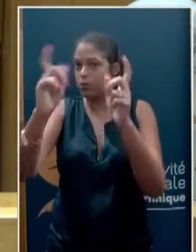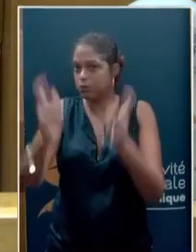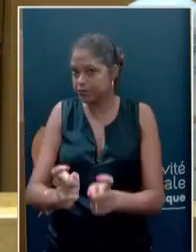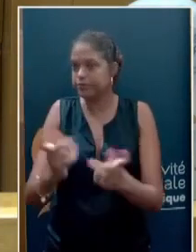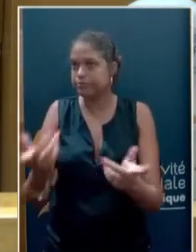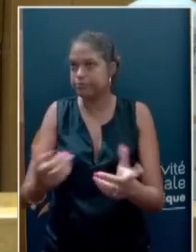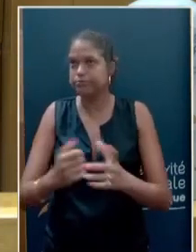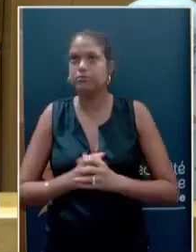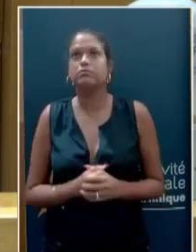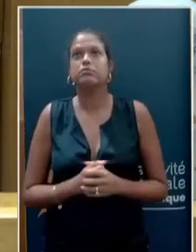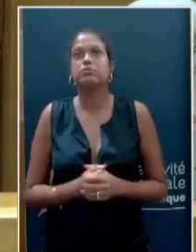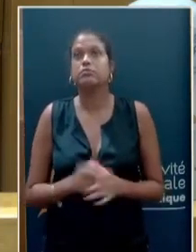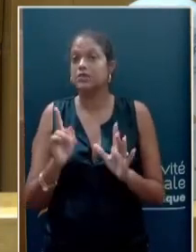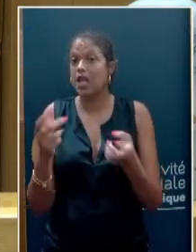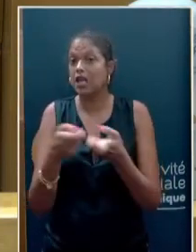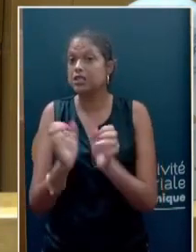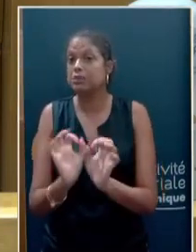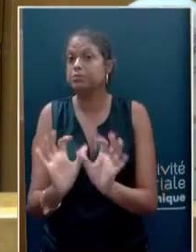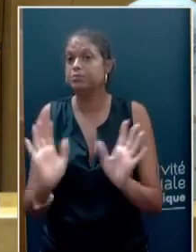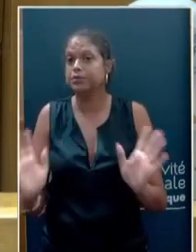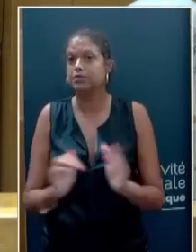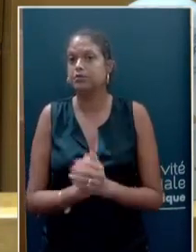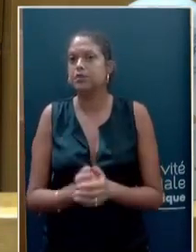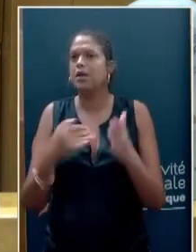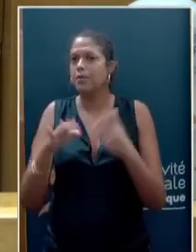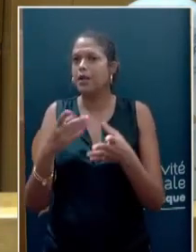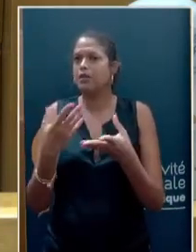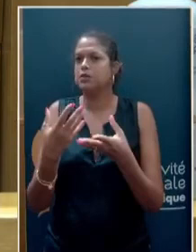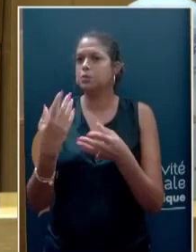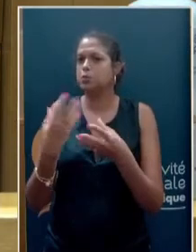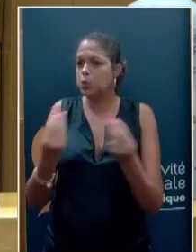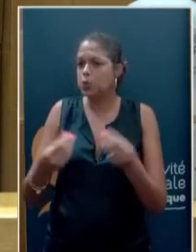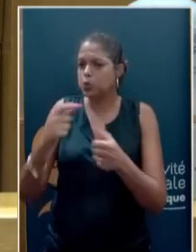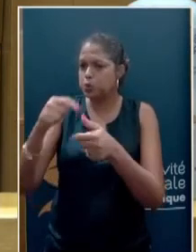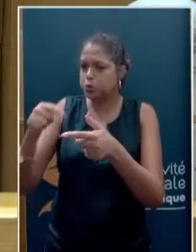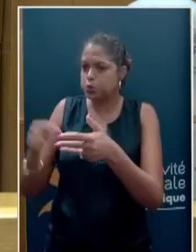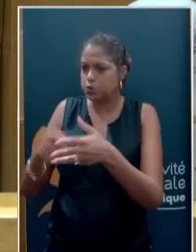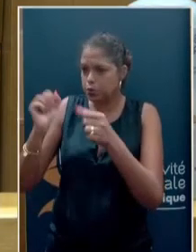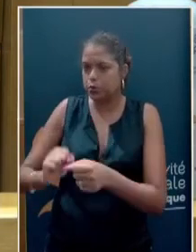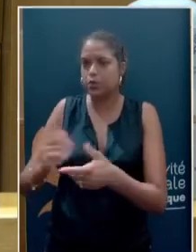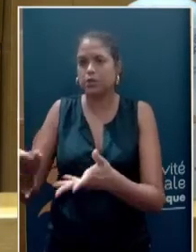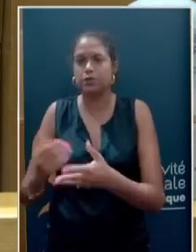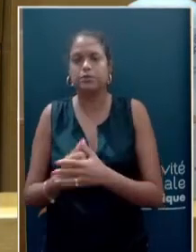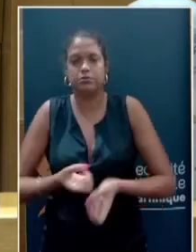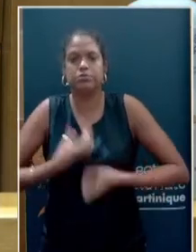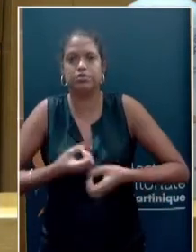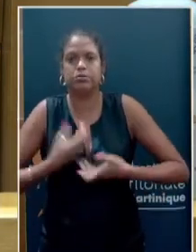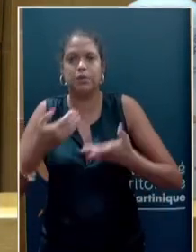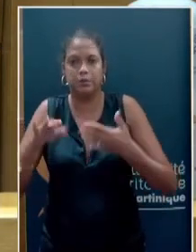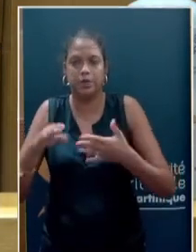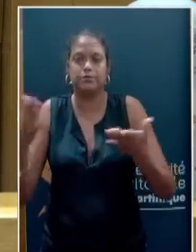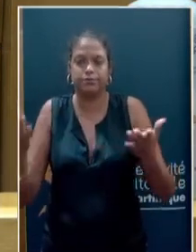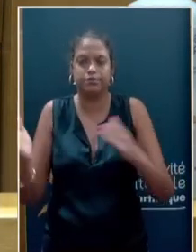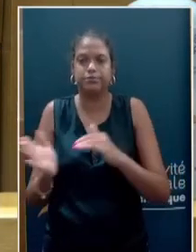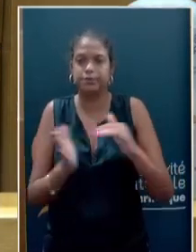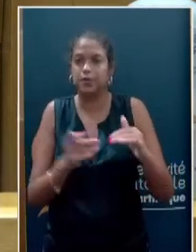Je donne juste cet exemple. Il y a beaucoup de choses qui nous ont paru optimistes. Alors, je vois évidemment le budget est en